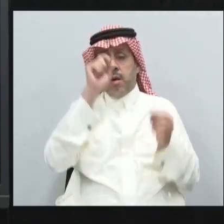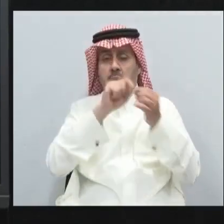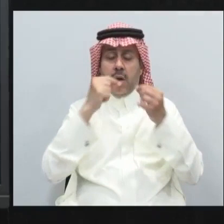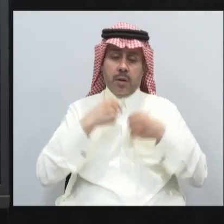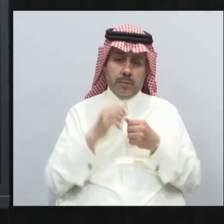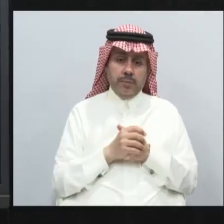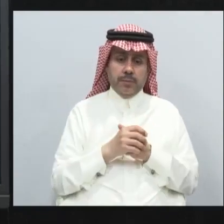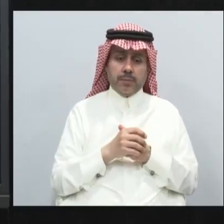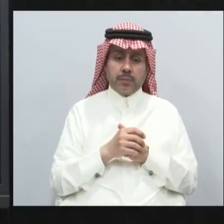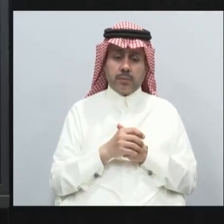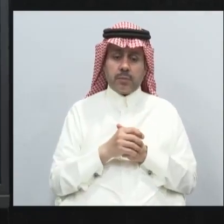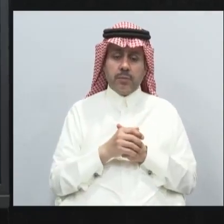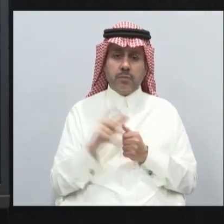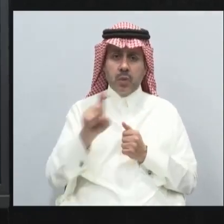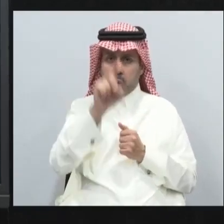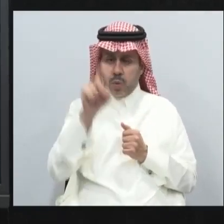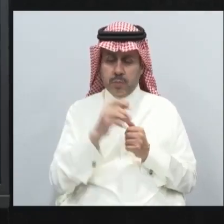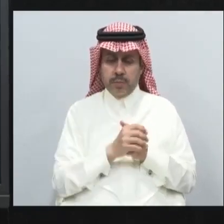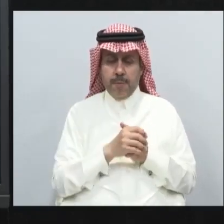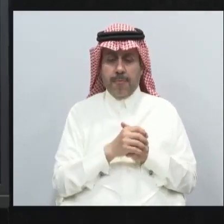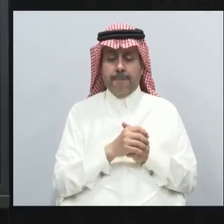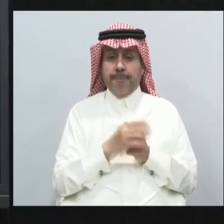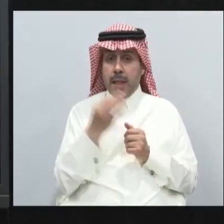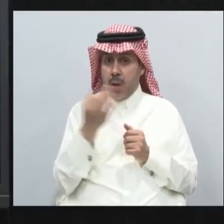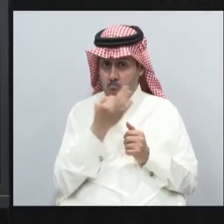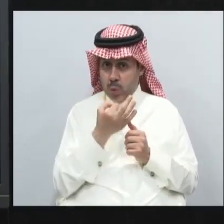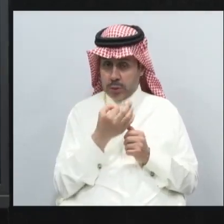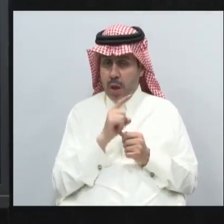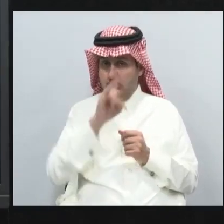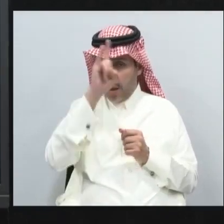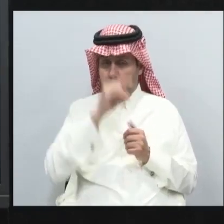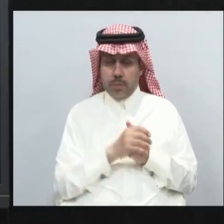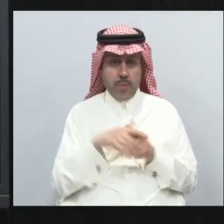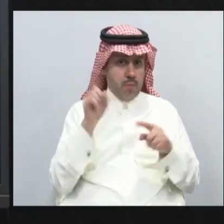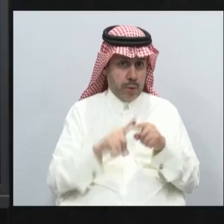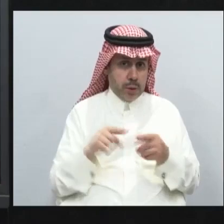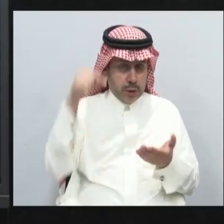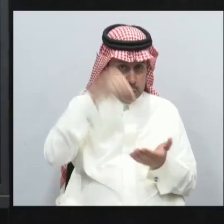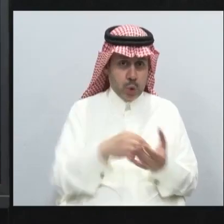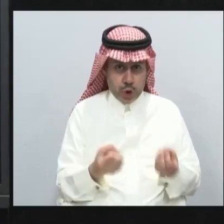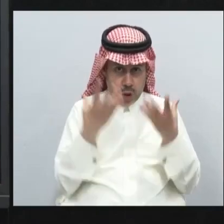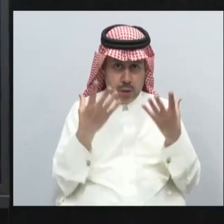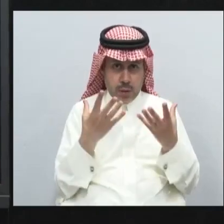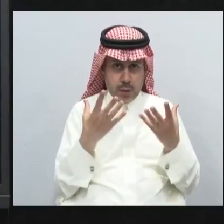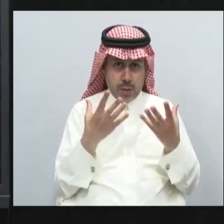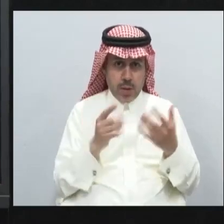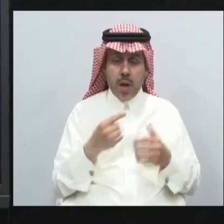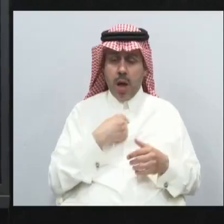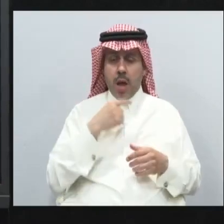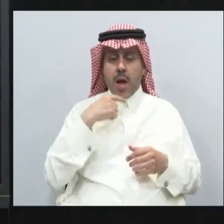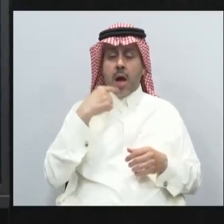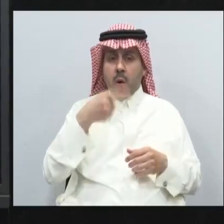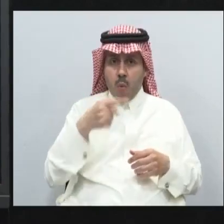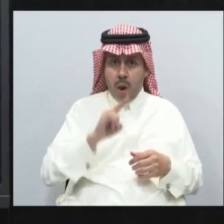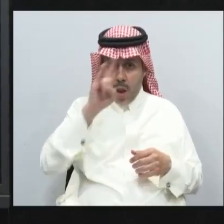اعرف هل لو قلت لا اله الا الله مباشره ادخل الجنه مباشره انا